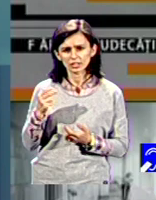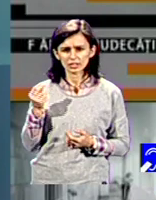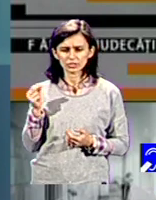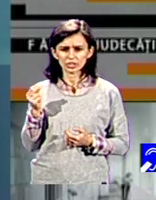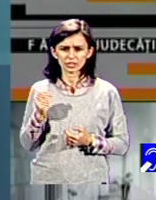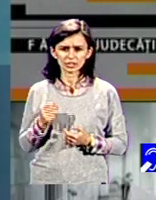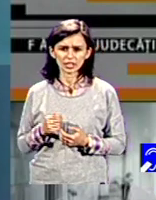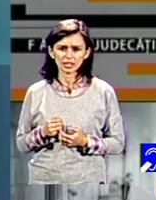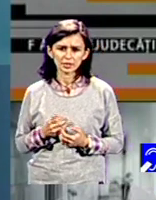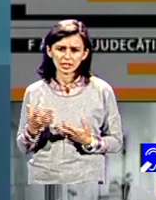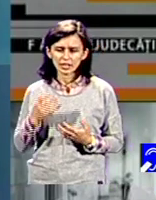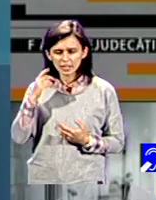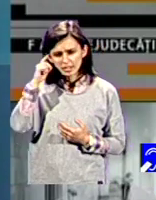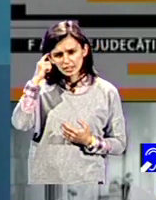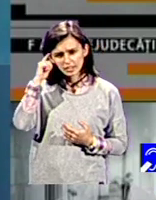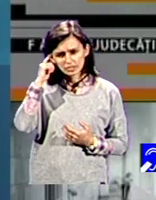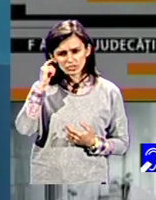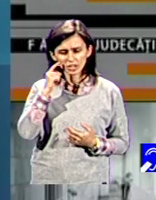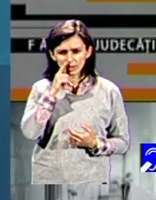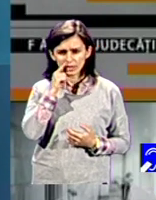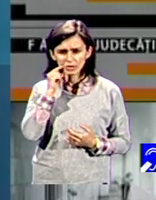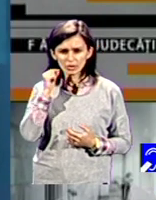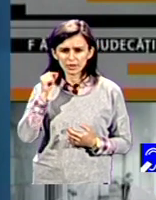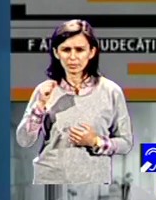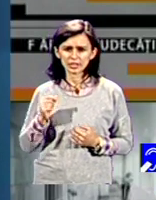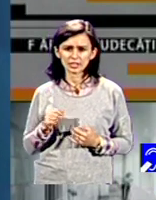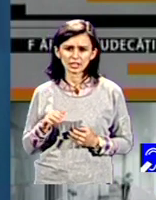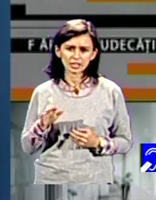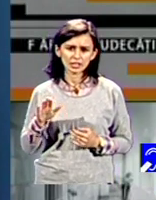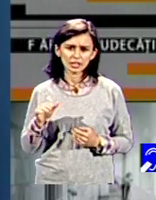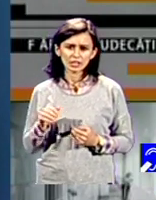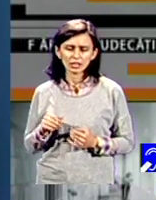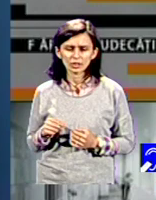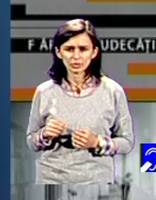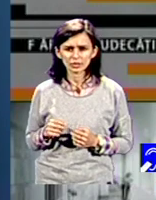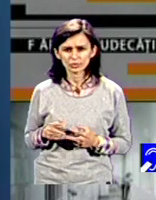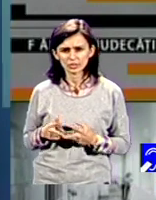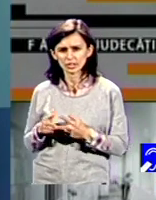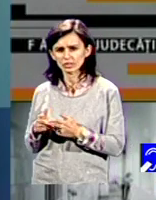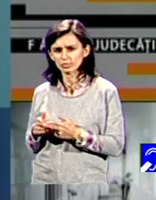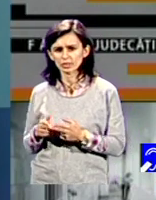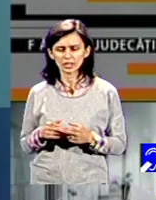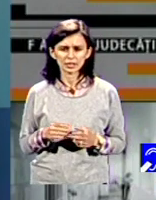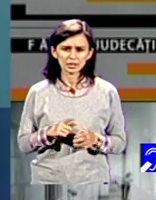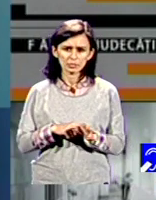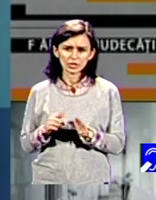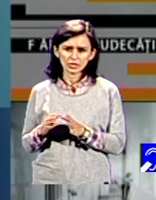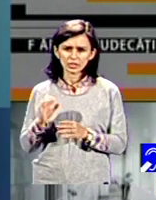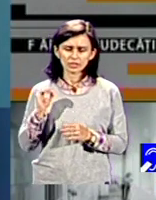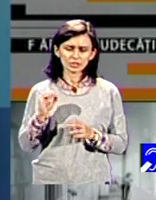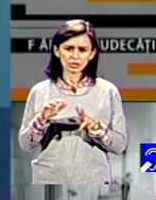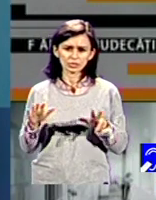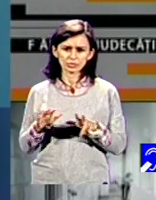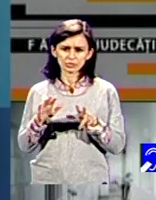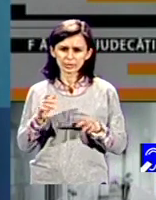pe drumul care adesea au așa un traseu în perioada de 18 ani au fost în centru pentru copii au trecut